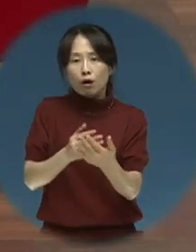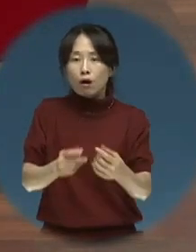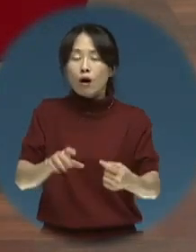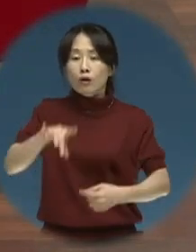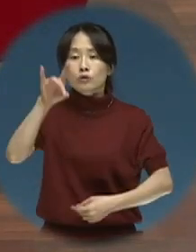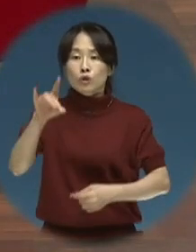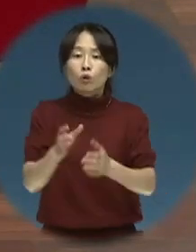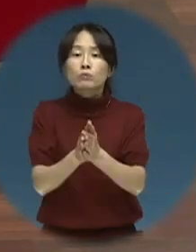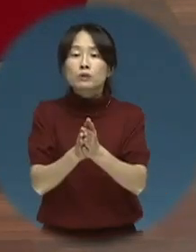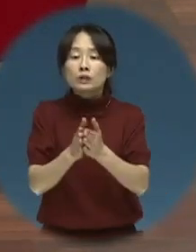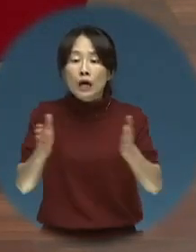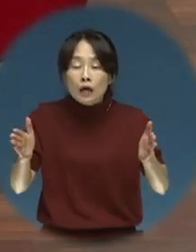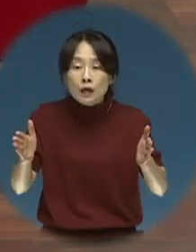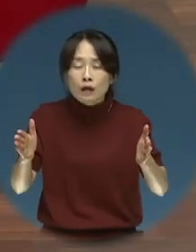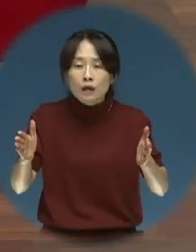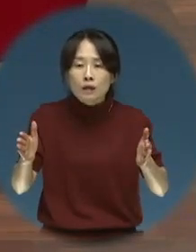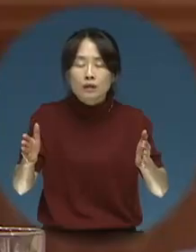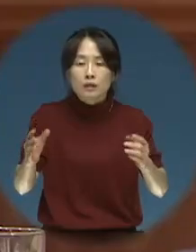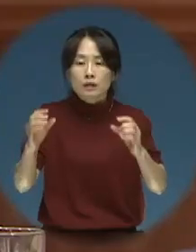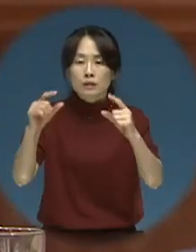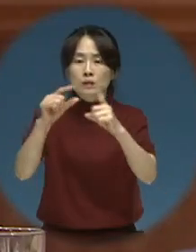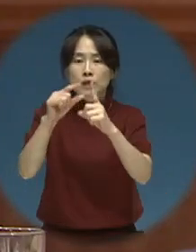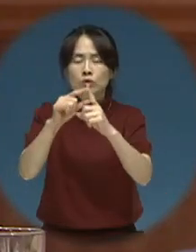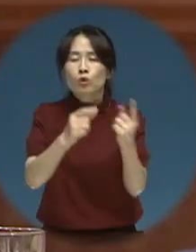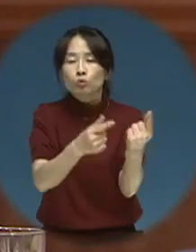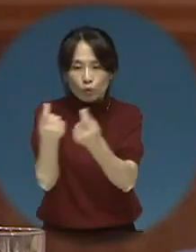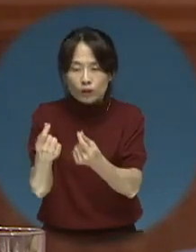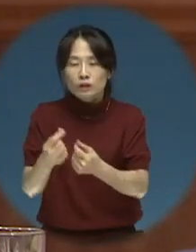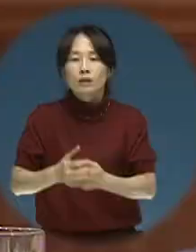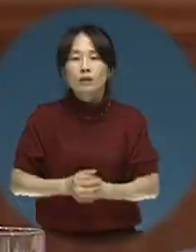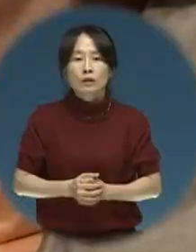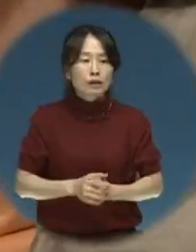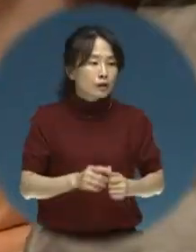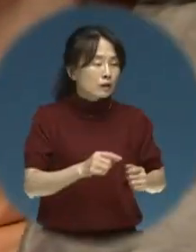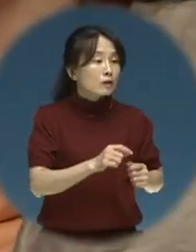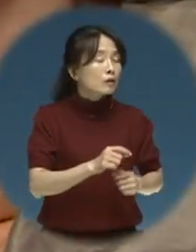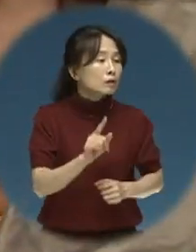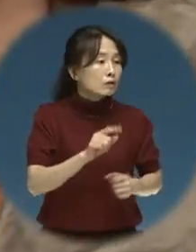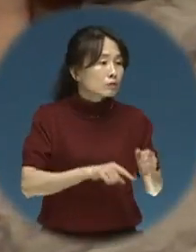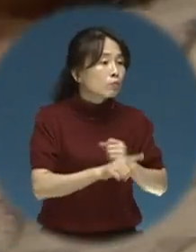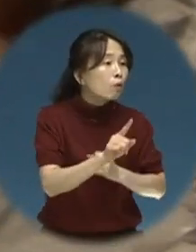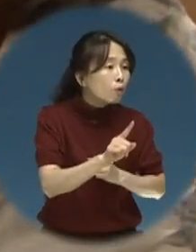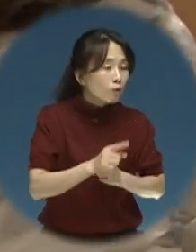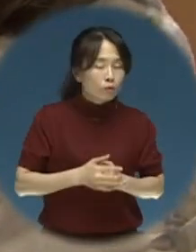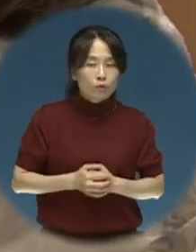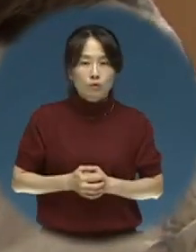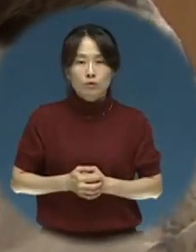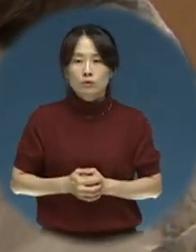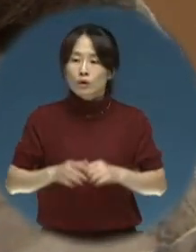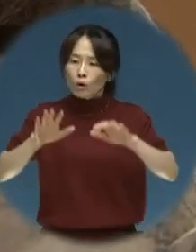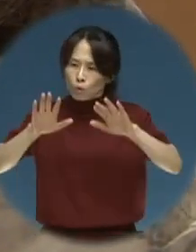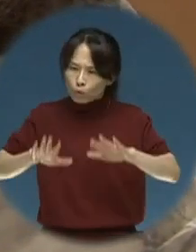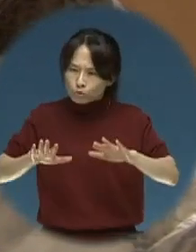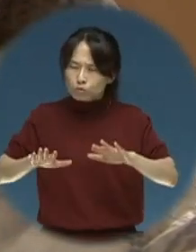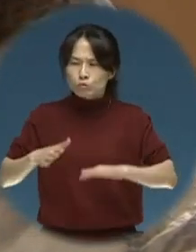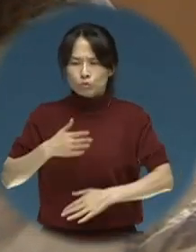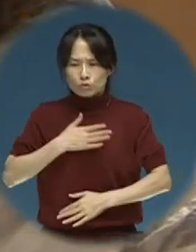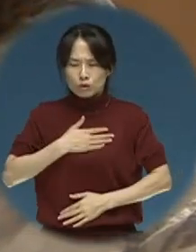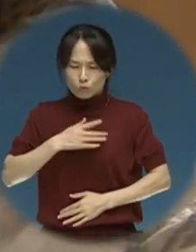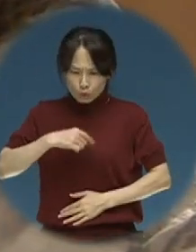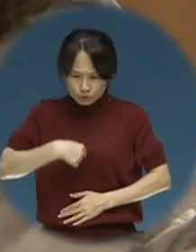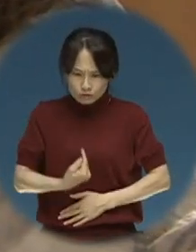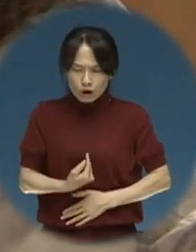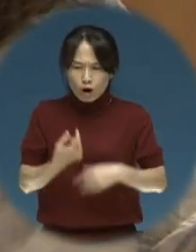저기 1, 2장을 아직까지 좀 본 적이 없어요. 아 뭐라고 썼는데 첫 줄이? 오늘도 나는 홀로